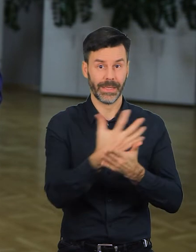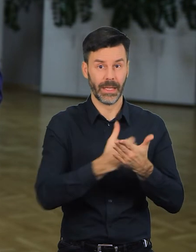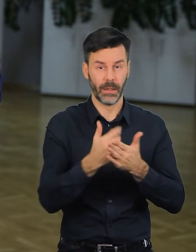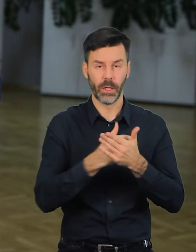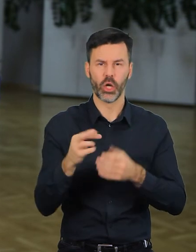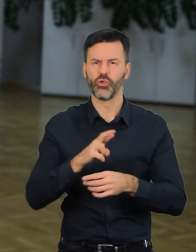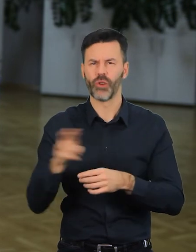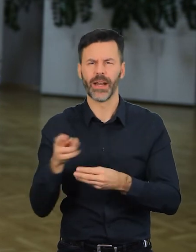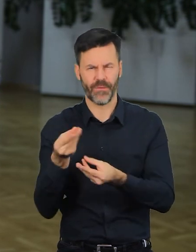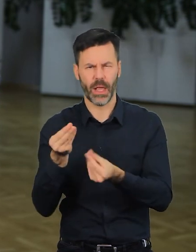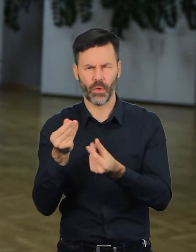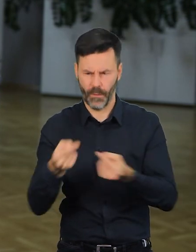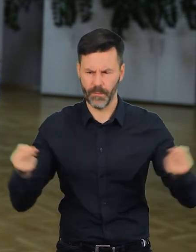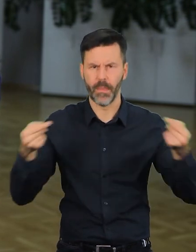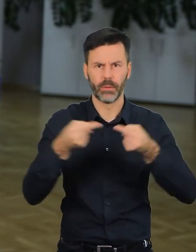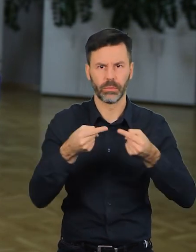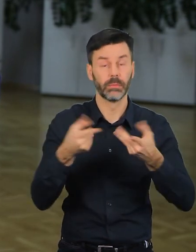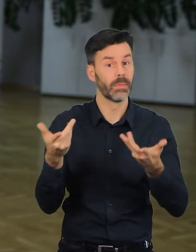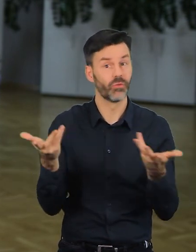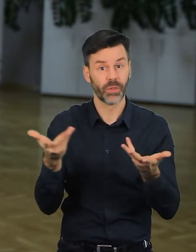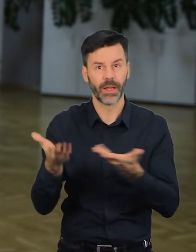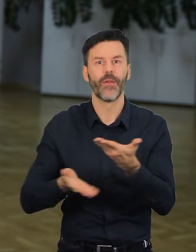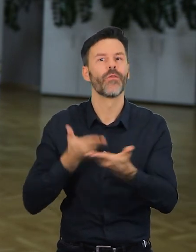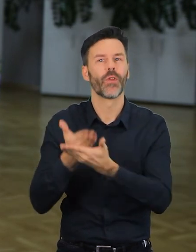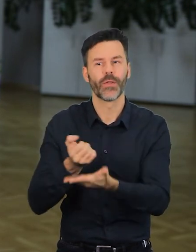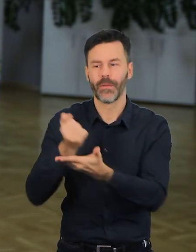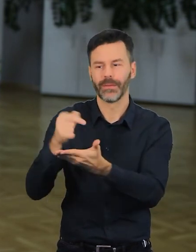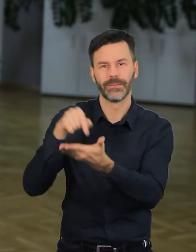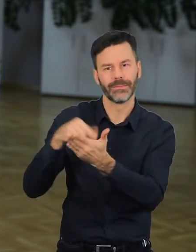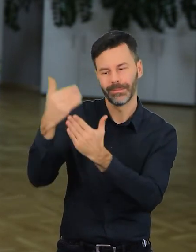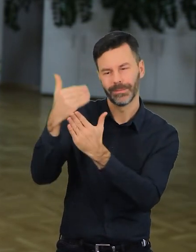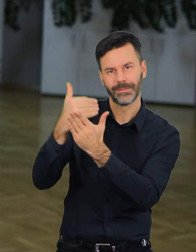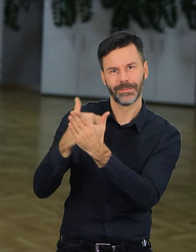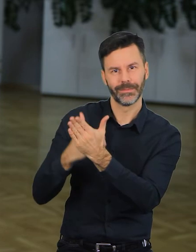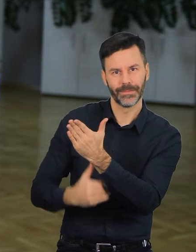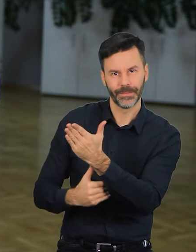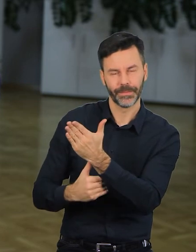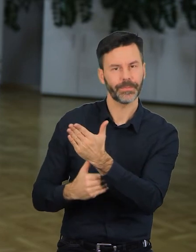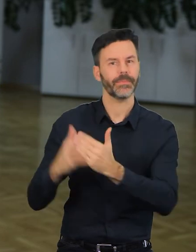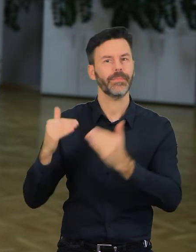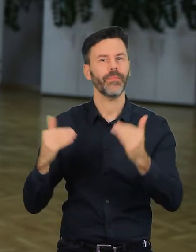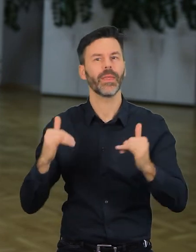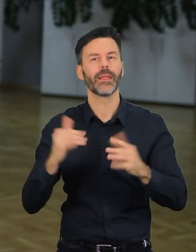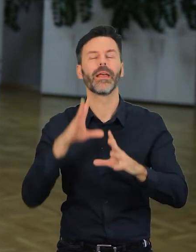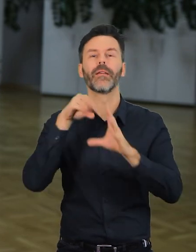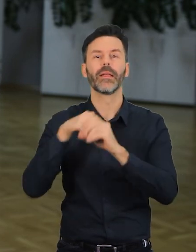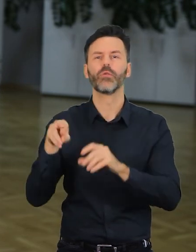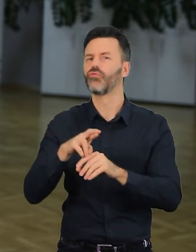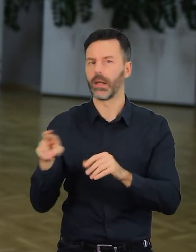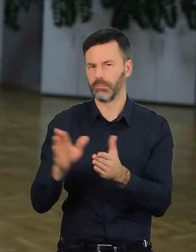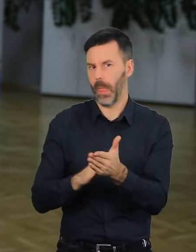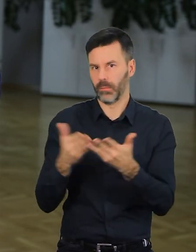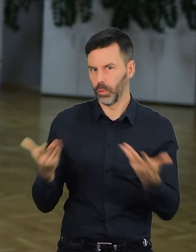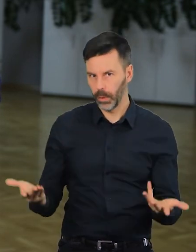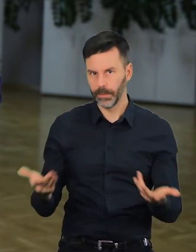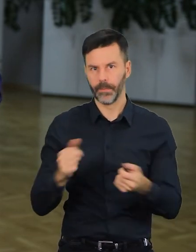projektu, określanego we wniosku o dofinansowanie. Zależnie od parametru wyznaczającego zakres rzeczowy, to jest na przykład wymiar